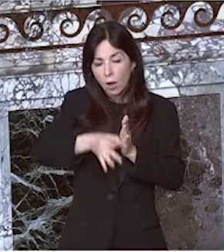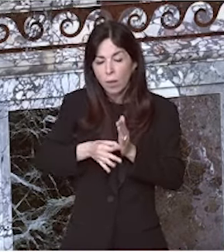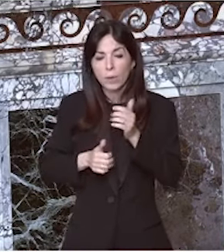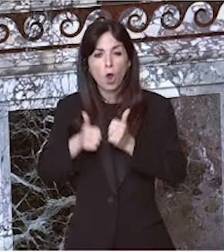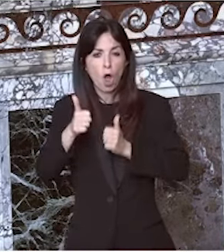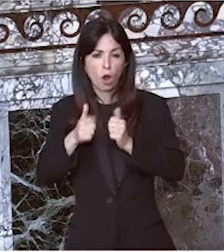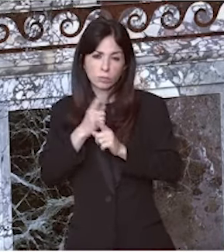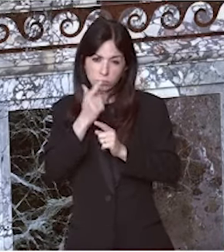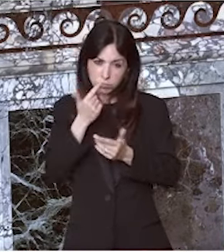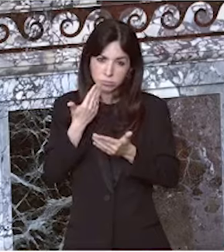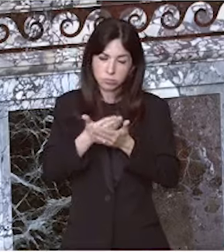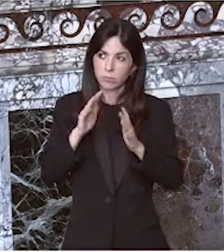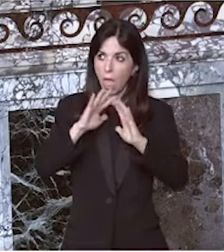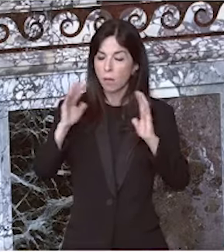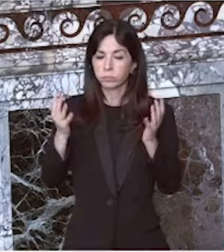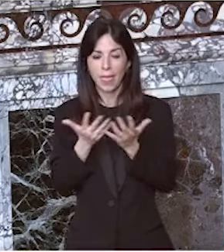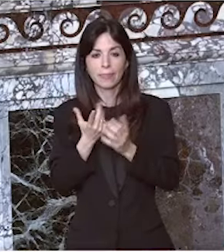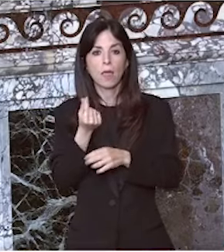concorrenziale e un ambiente